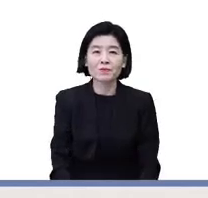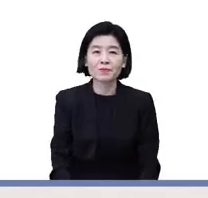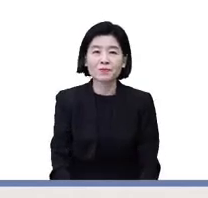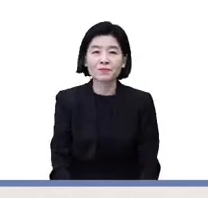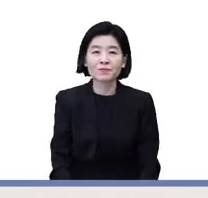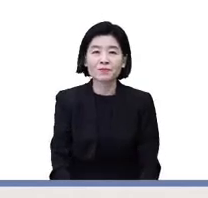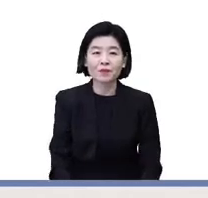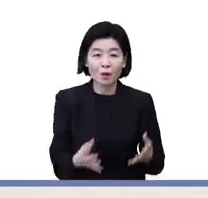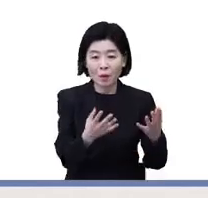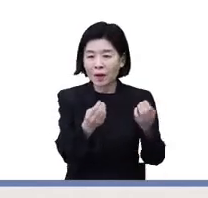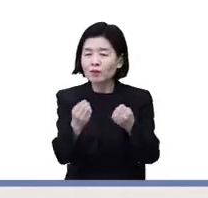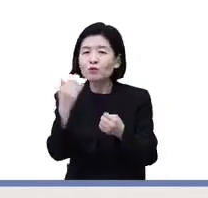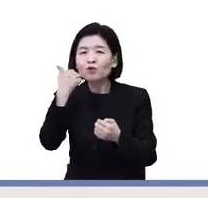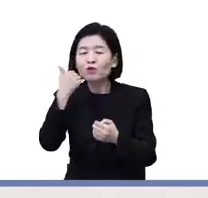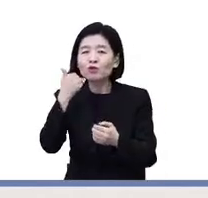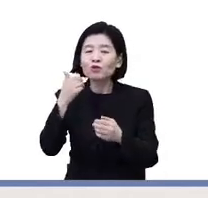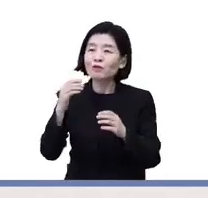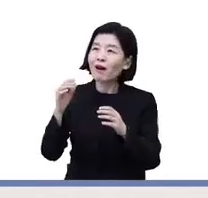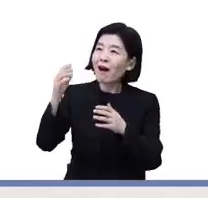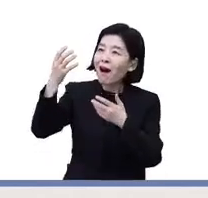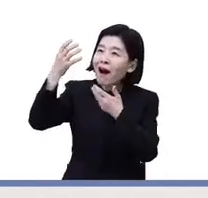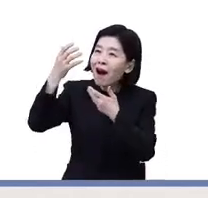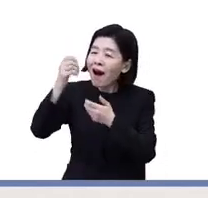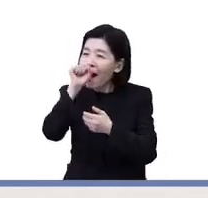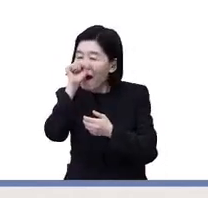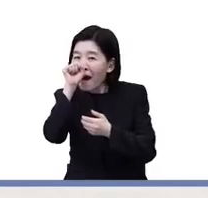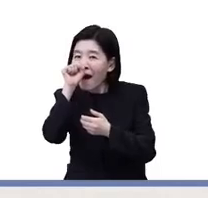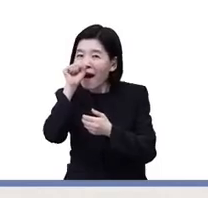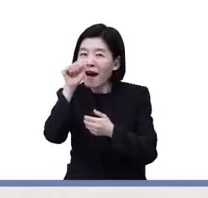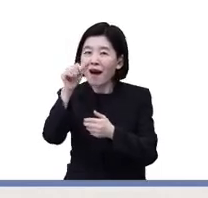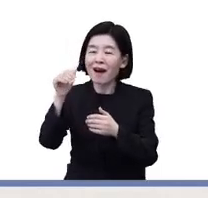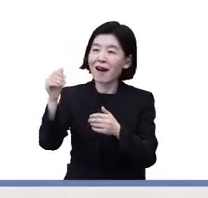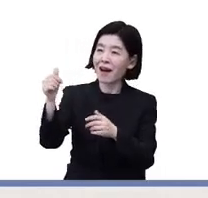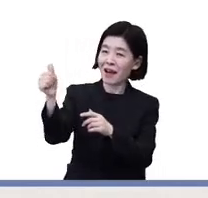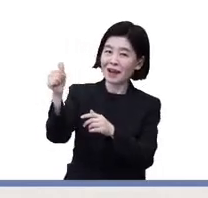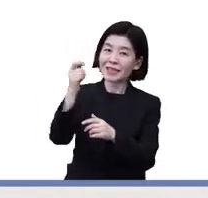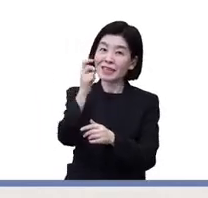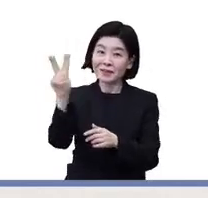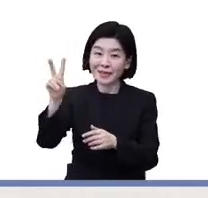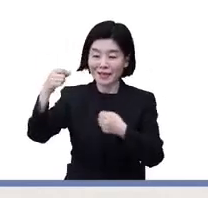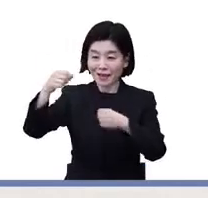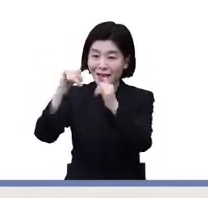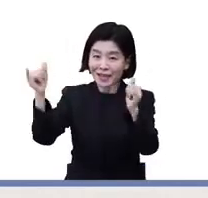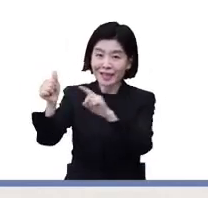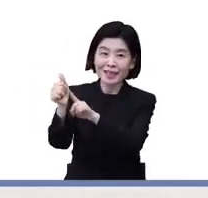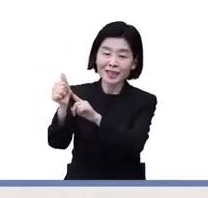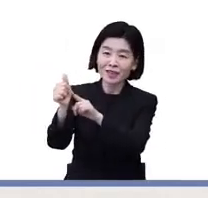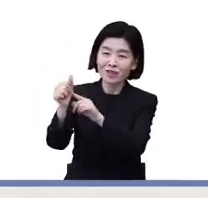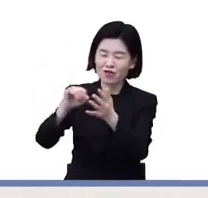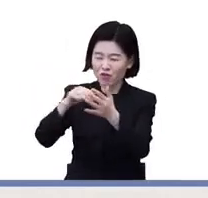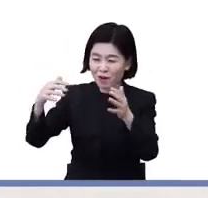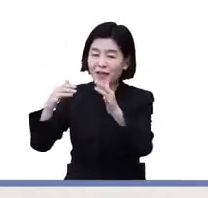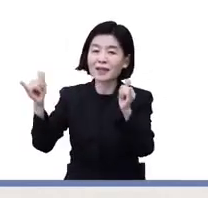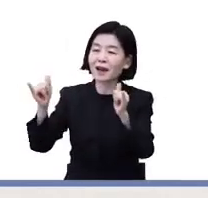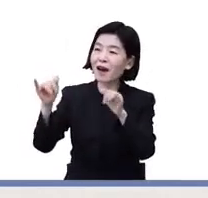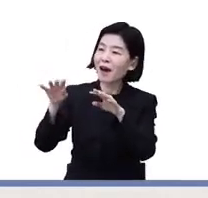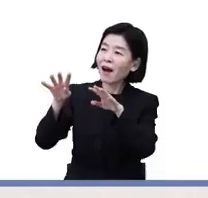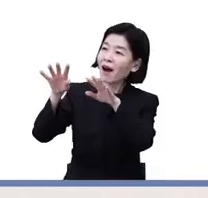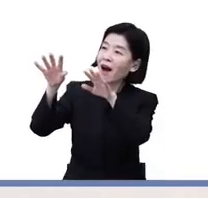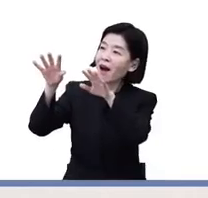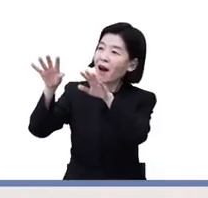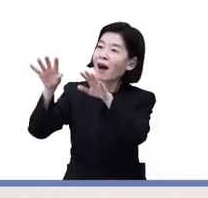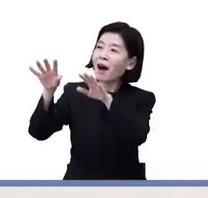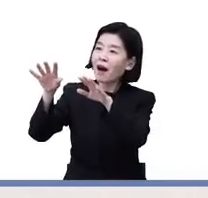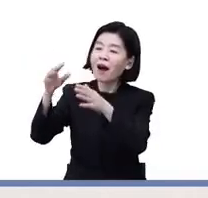그리고 대중적 우상과 자신을 동일시한다. 이건 무슨 말씀이냐면은 연예인이나 스포츠 스타 같은 유명한 사람들을 많이